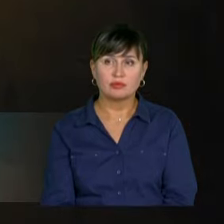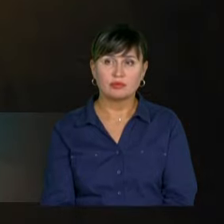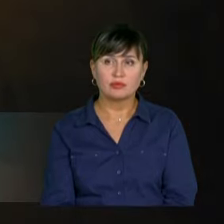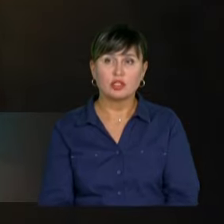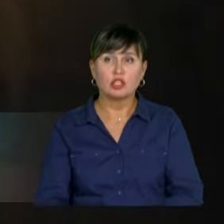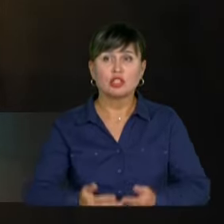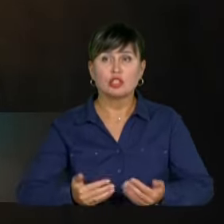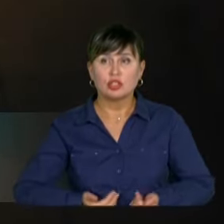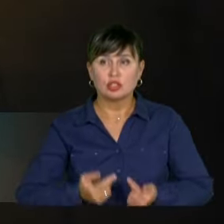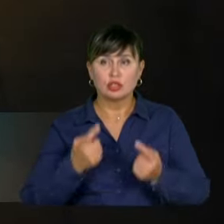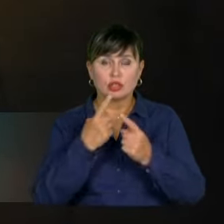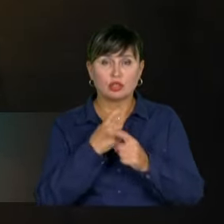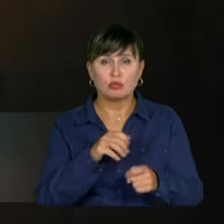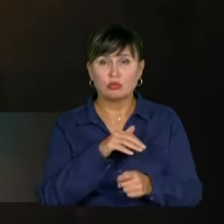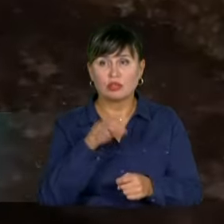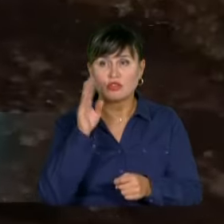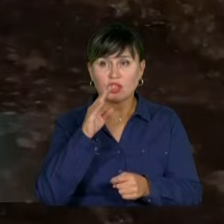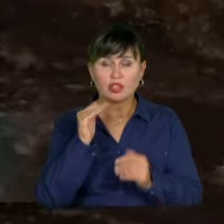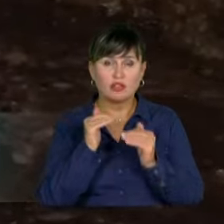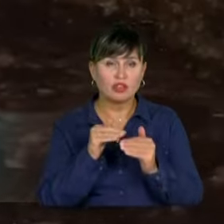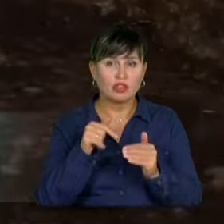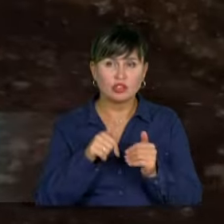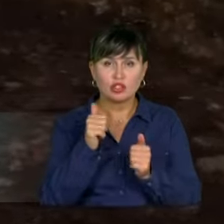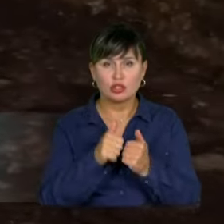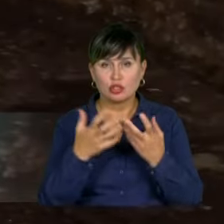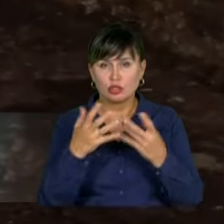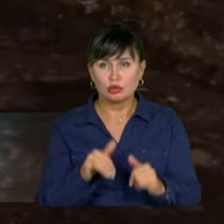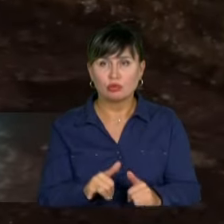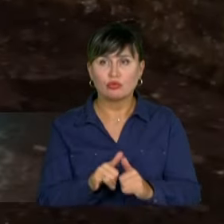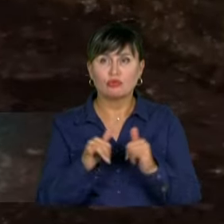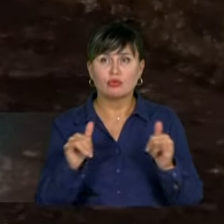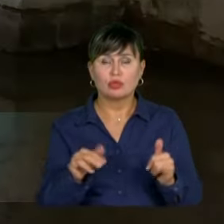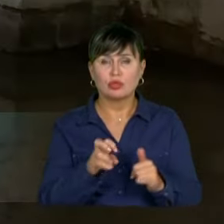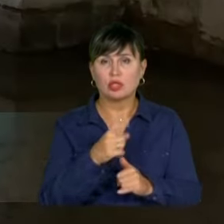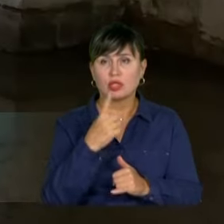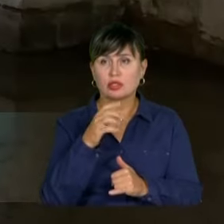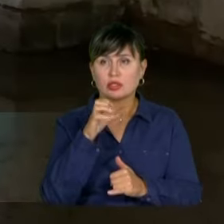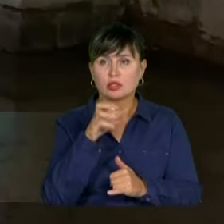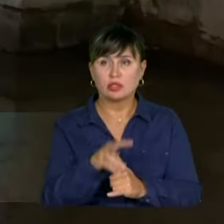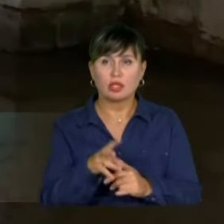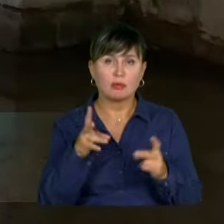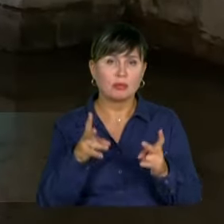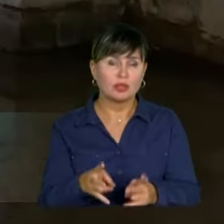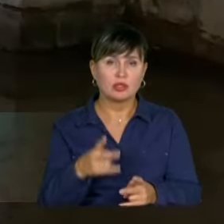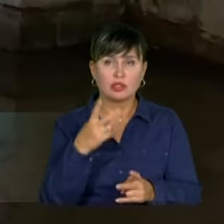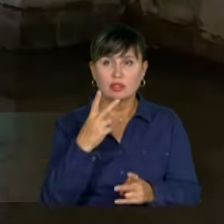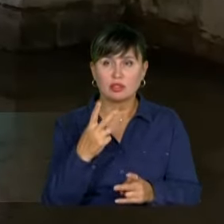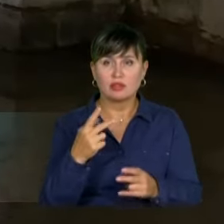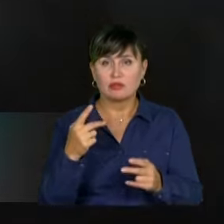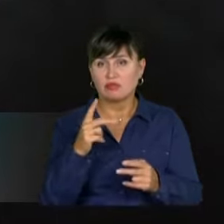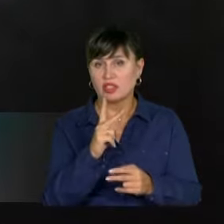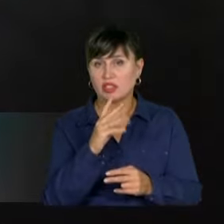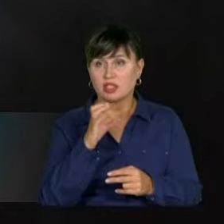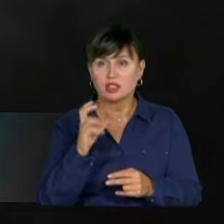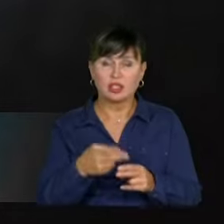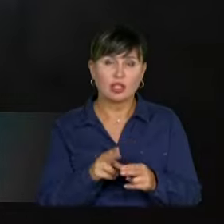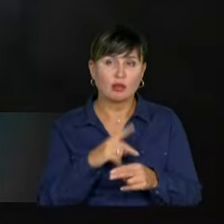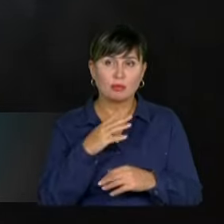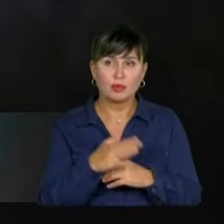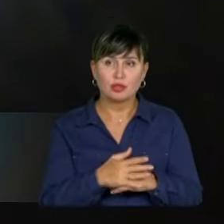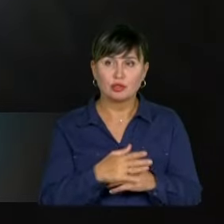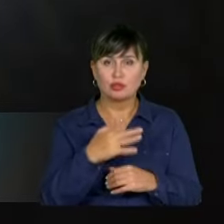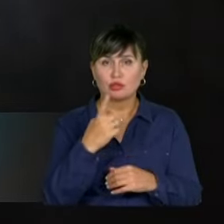Жители сообщают, что уровень воды в гаражах ежедневно увеличивается на 1 сантиметр. Пострадали уже 2 гаражных кооператива, а это почти